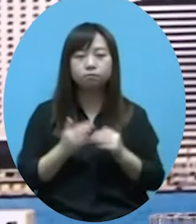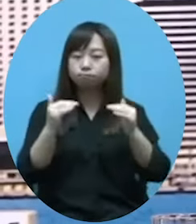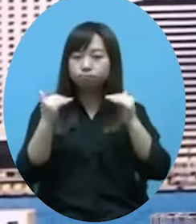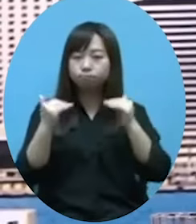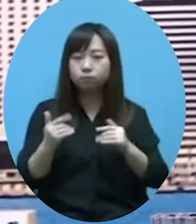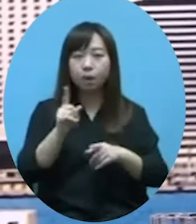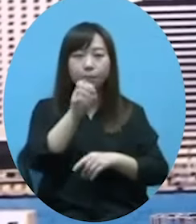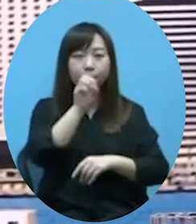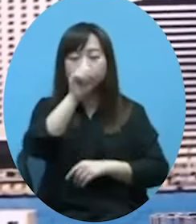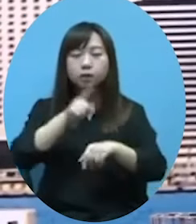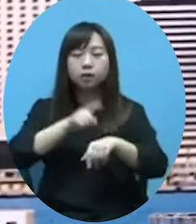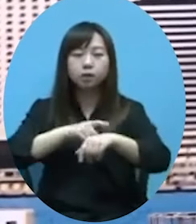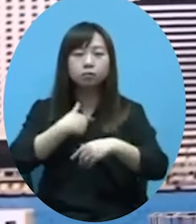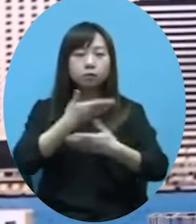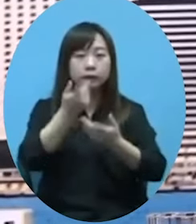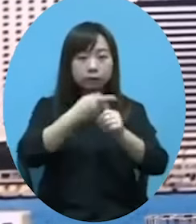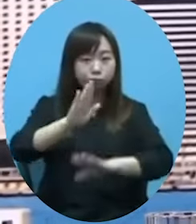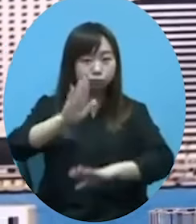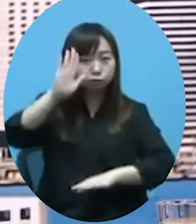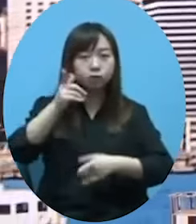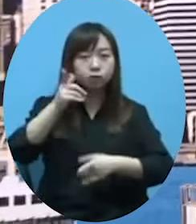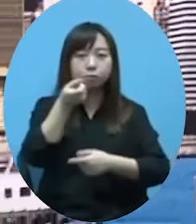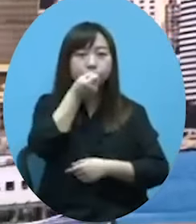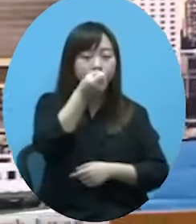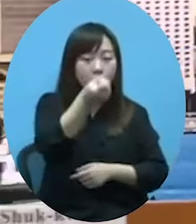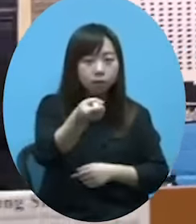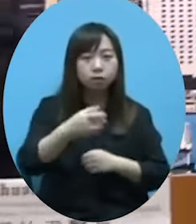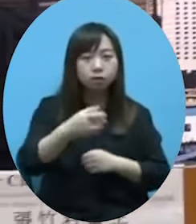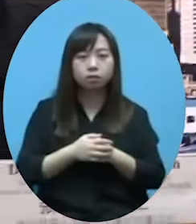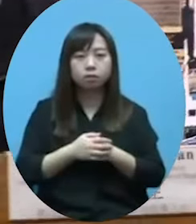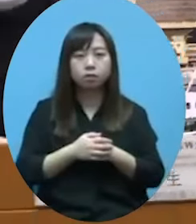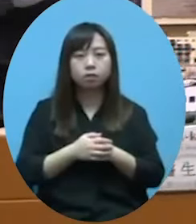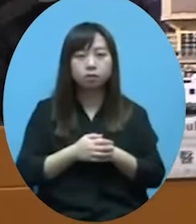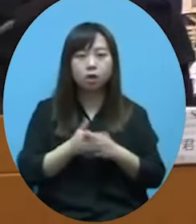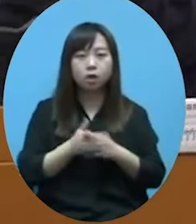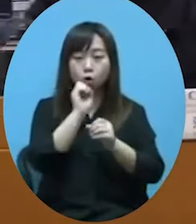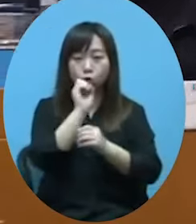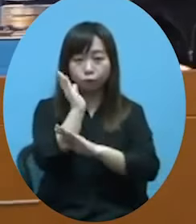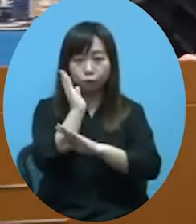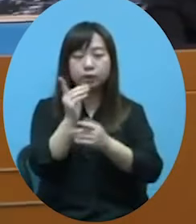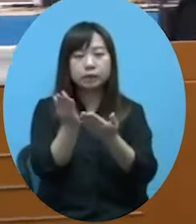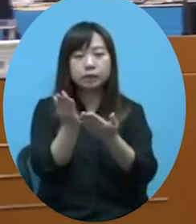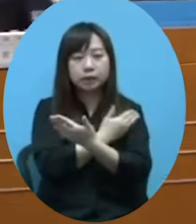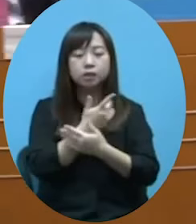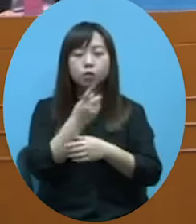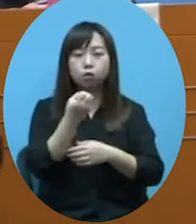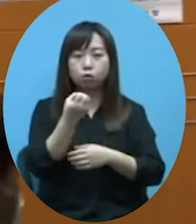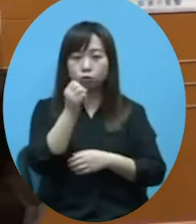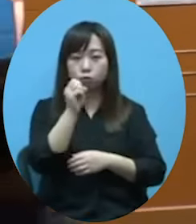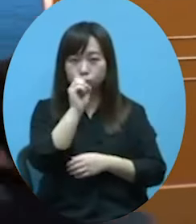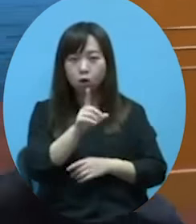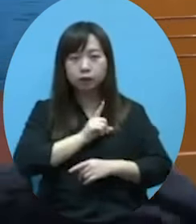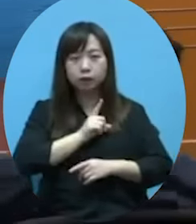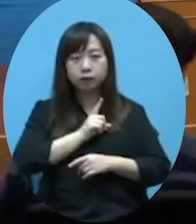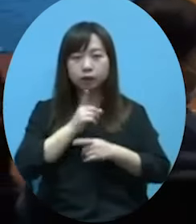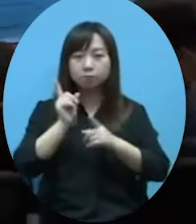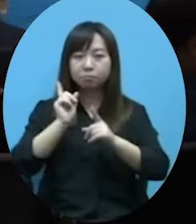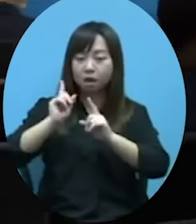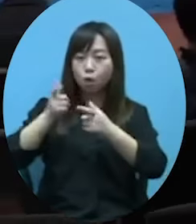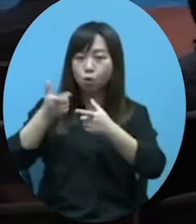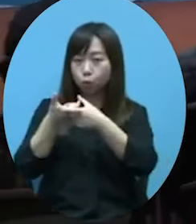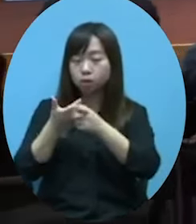下來是提問時間啦那請大家先舉手用同事遞給你的麥克發文那麼之前呢就請講回大家所屬的傳媒機構